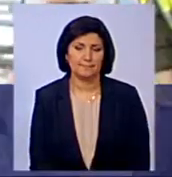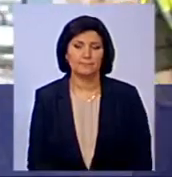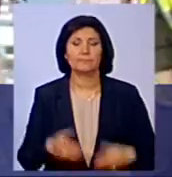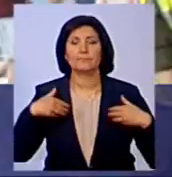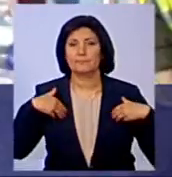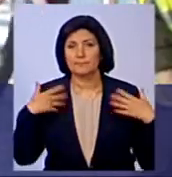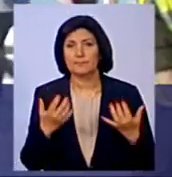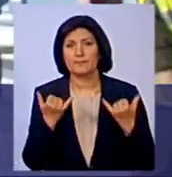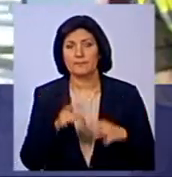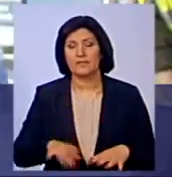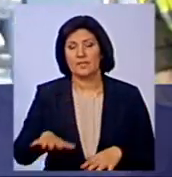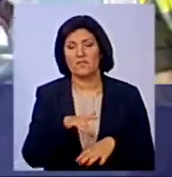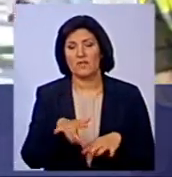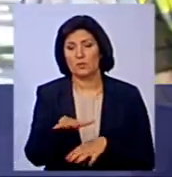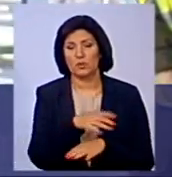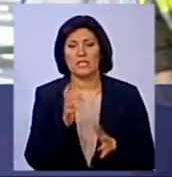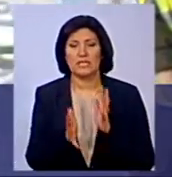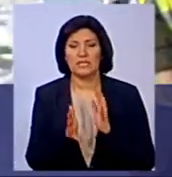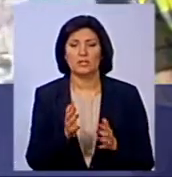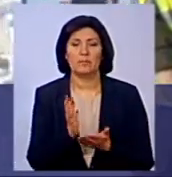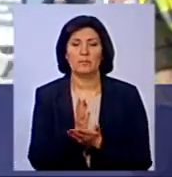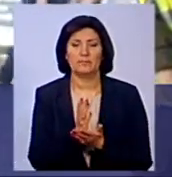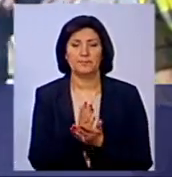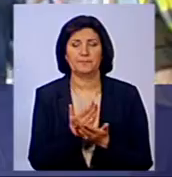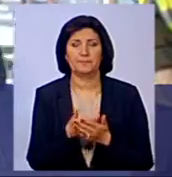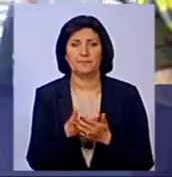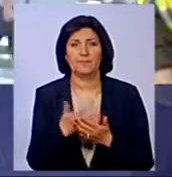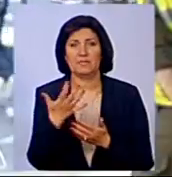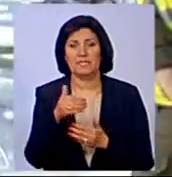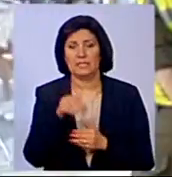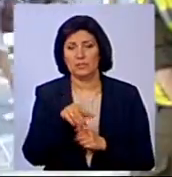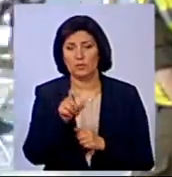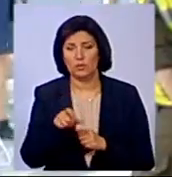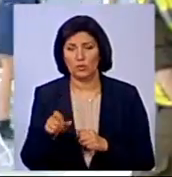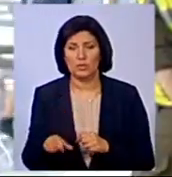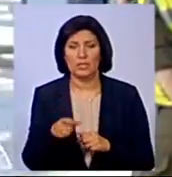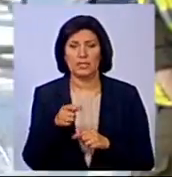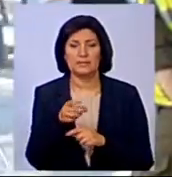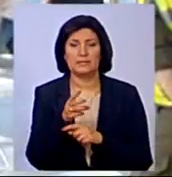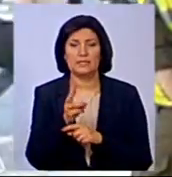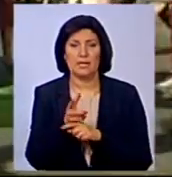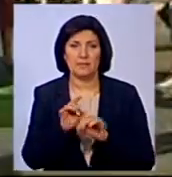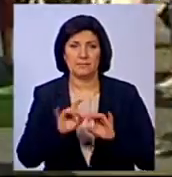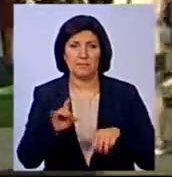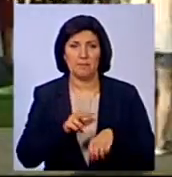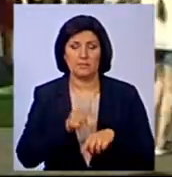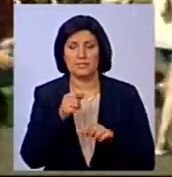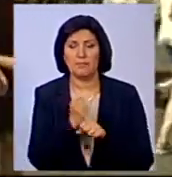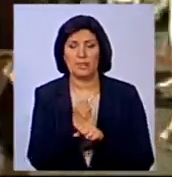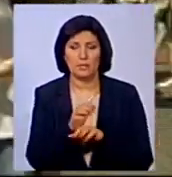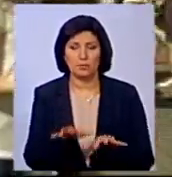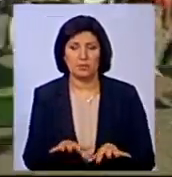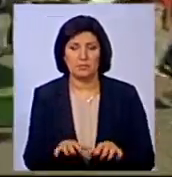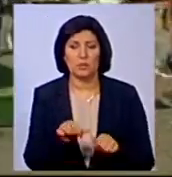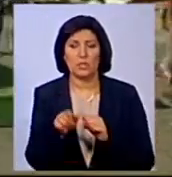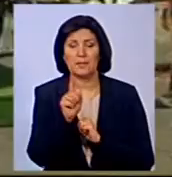Вітаю, Аня. Зараз на території фан-зони, що на Хрещатику, перебуває близько 50 тисяч людей. Про це на камеру розповіли поліцейські, які працюють на місці.